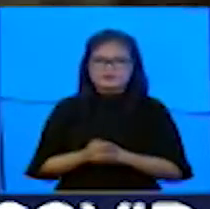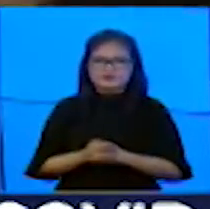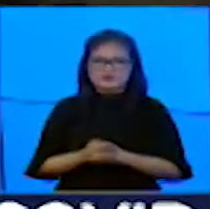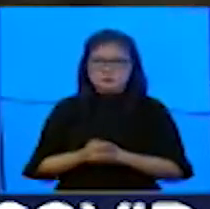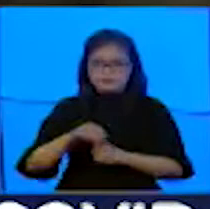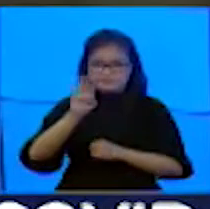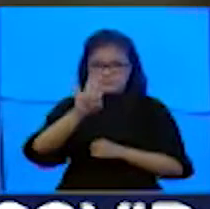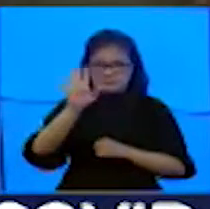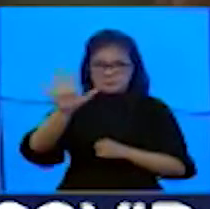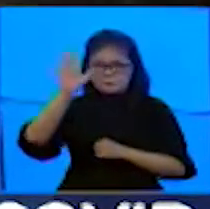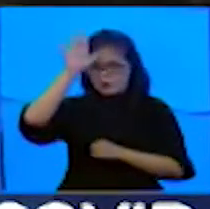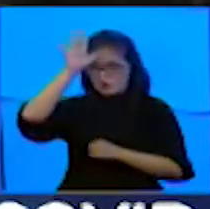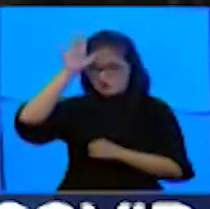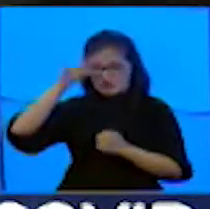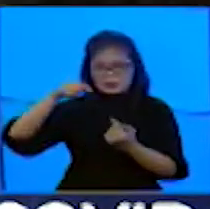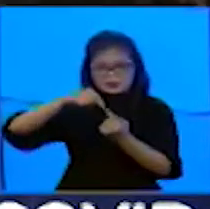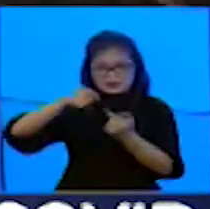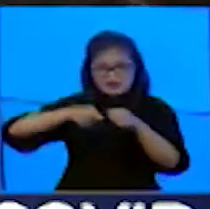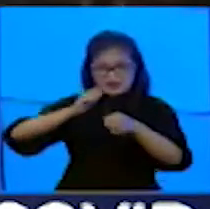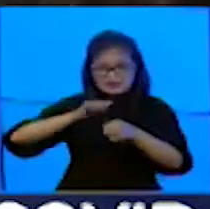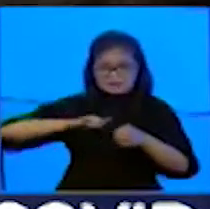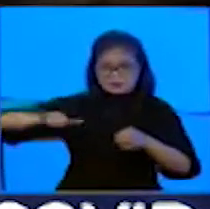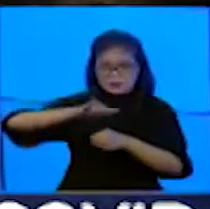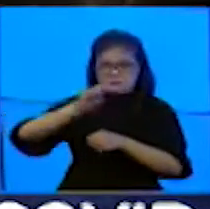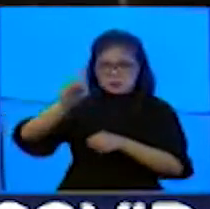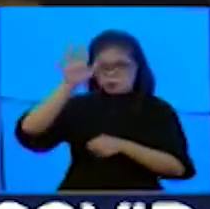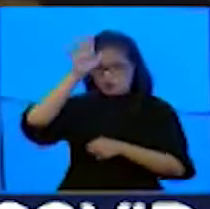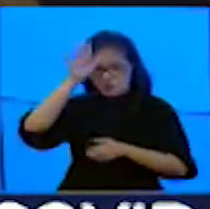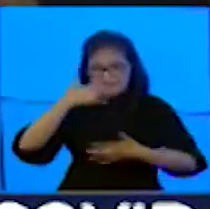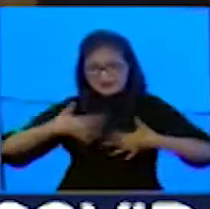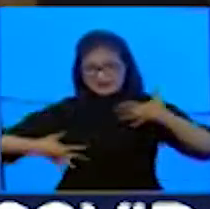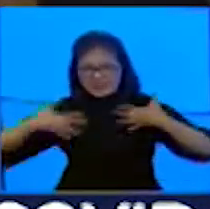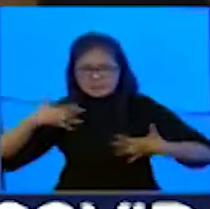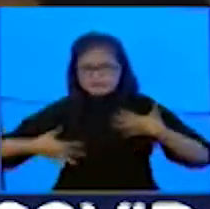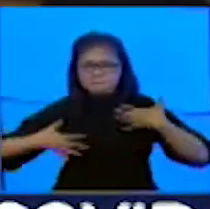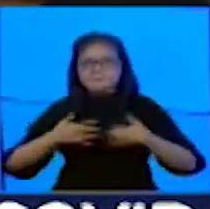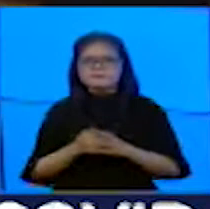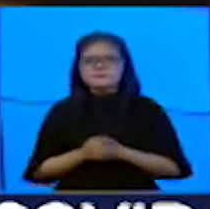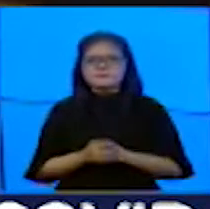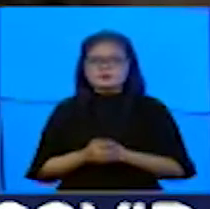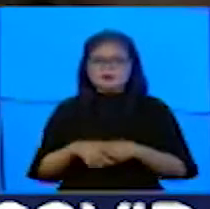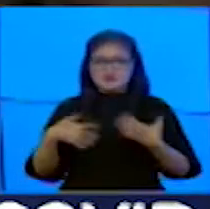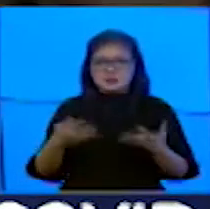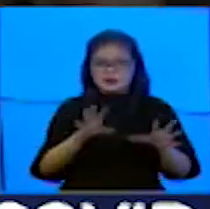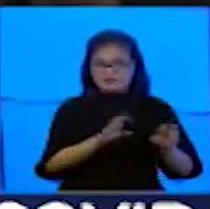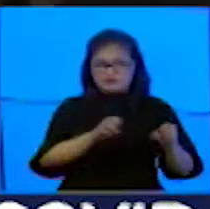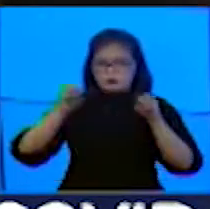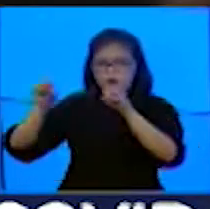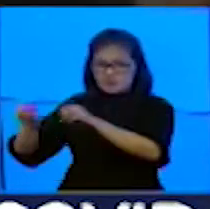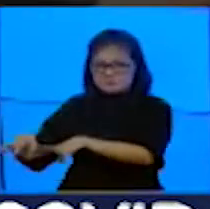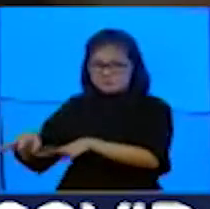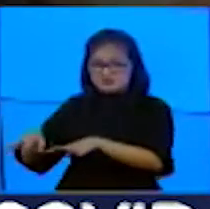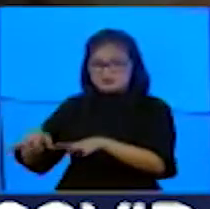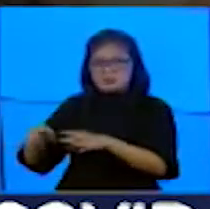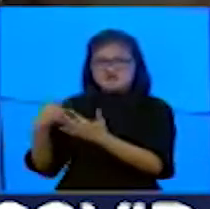45 pengunjung menjalani rapid test massal, hasilnya seorang pengunjung reaktif. Aparat pun mengevakuasi pengunjung tersebut untuk menjalani